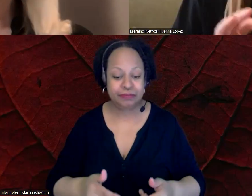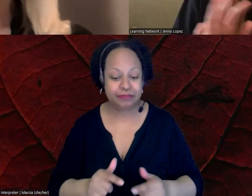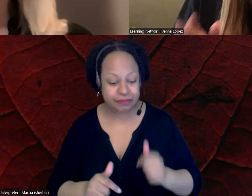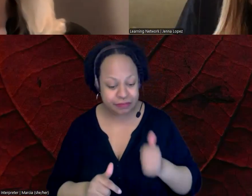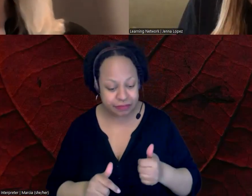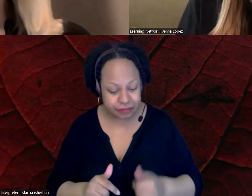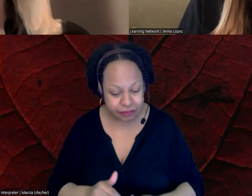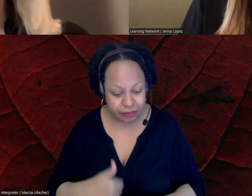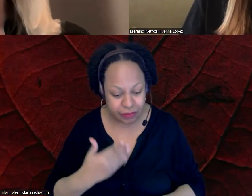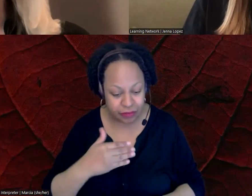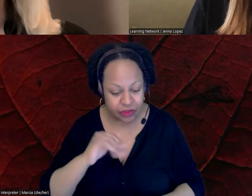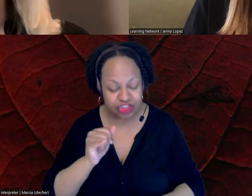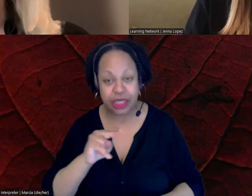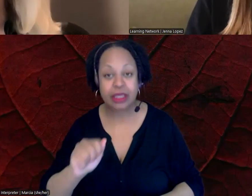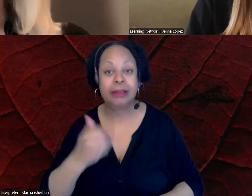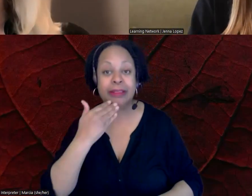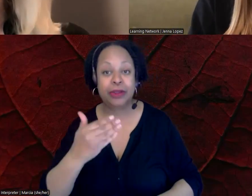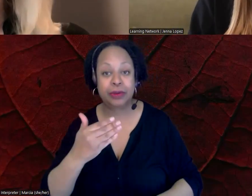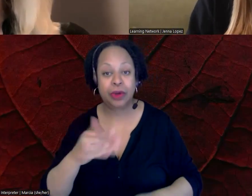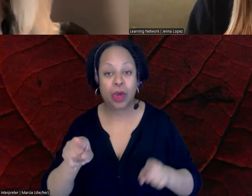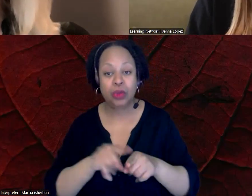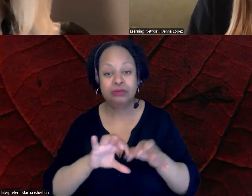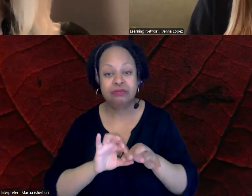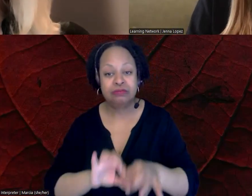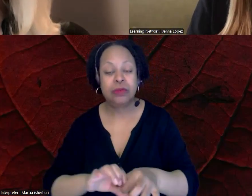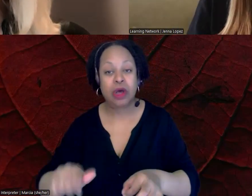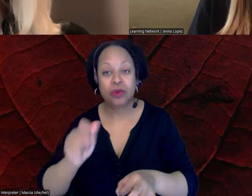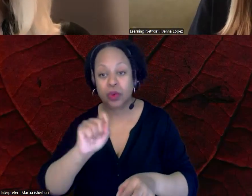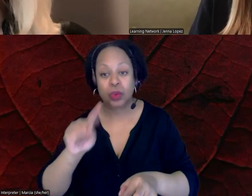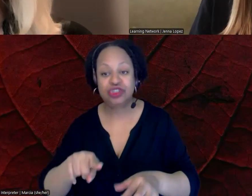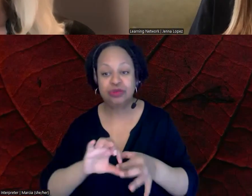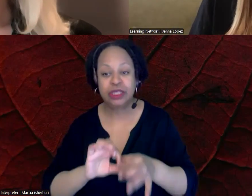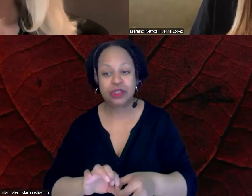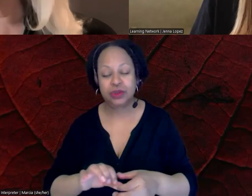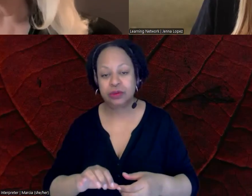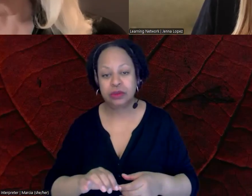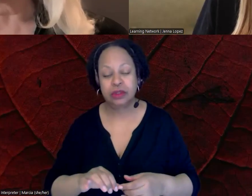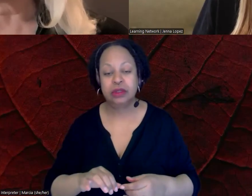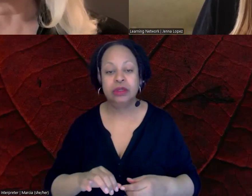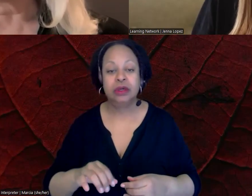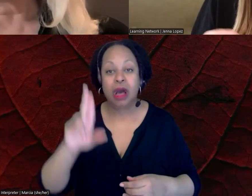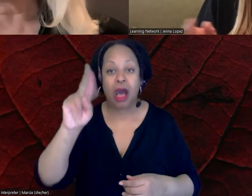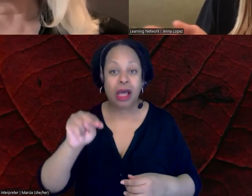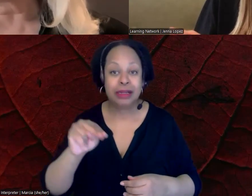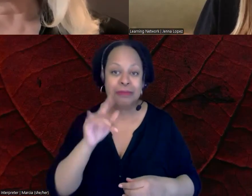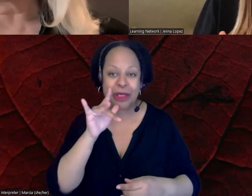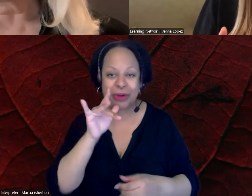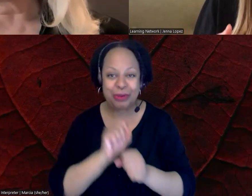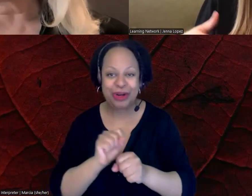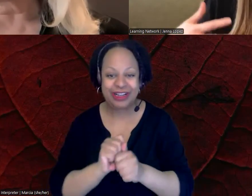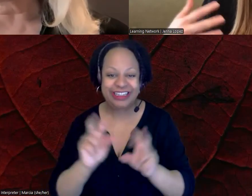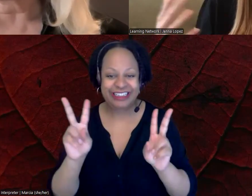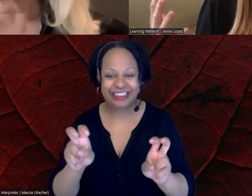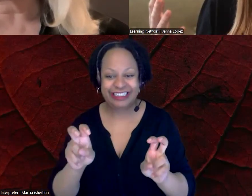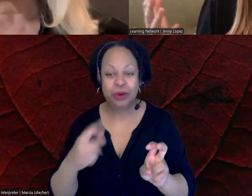Merci. Et j'aimerais passer une question qui est reliée relativement à ce travail de martinage que vous avez fait. Un membre